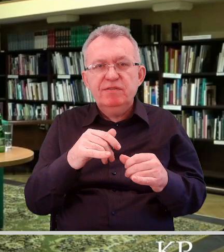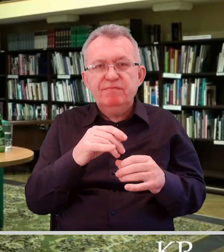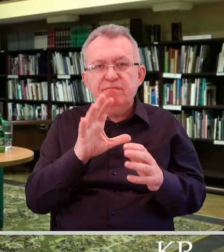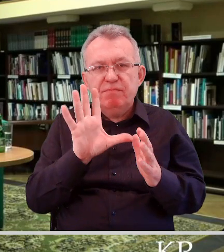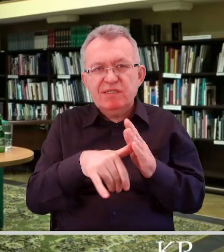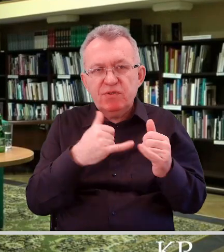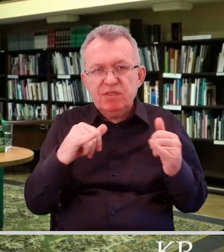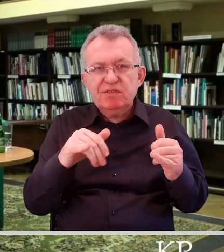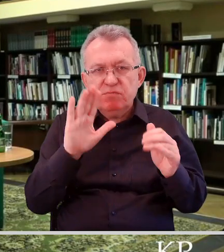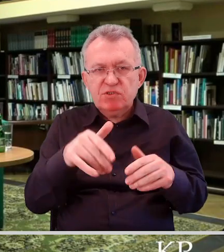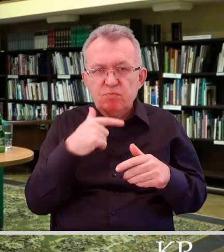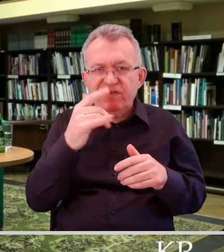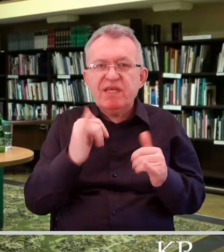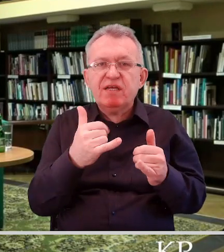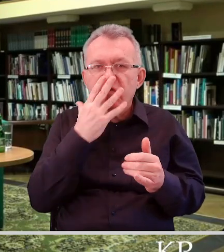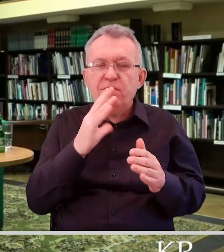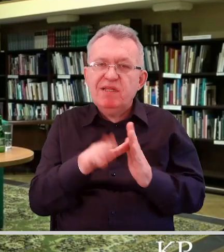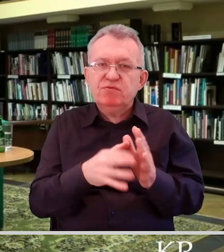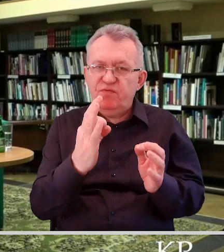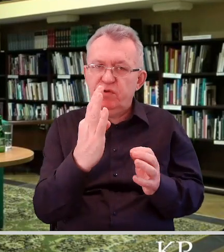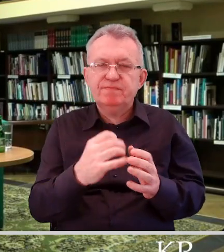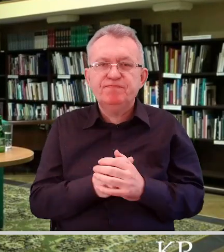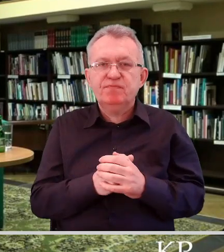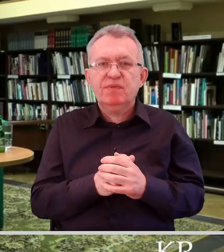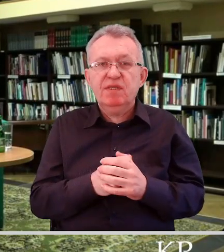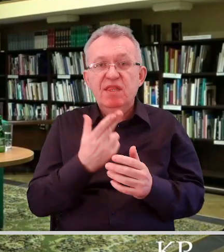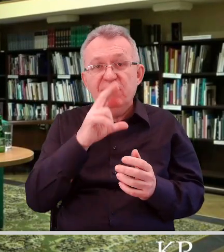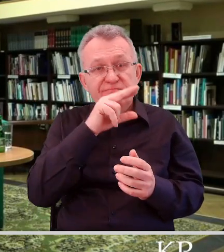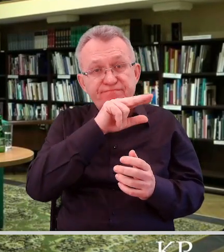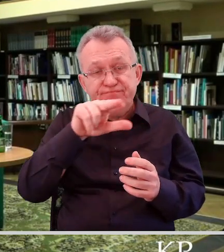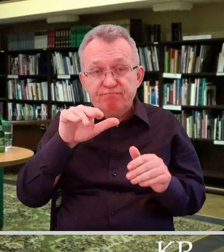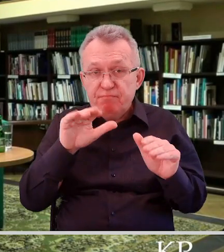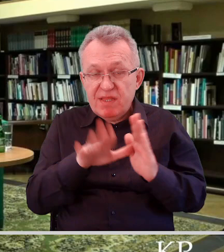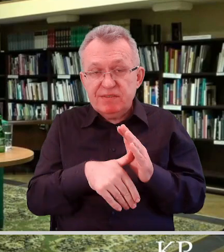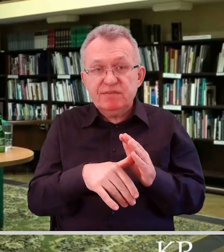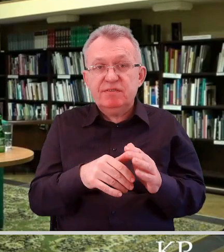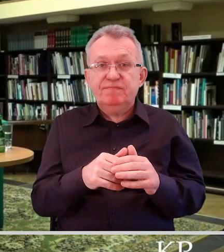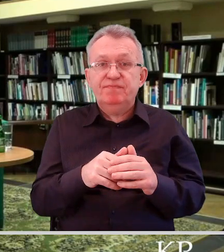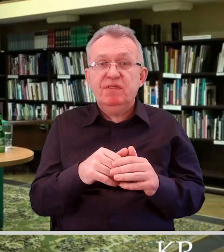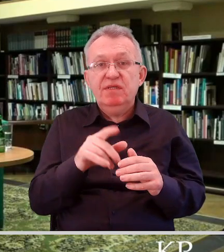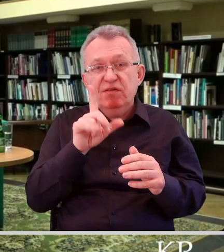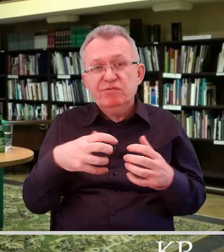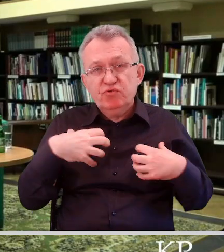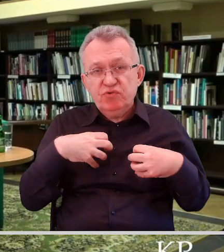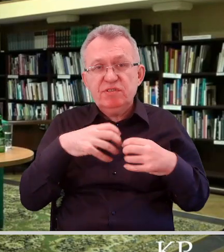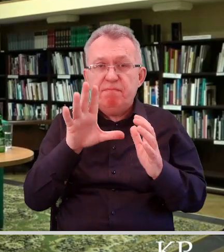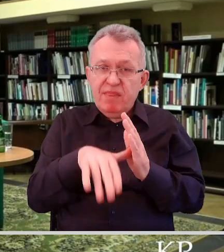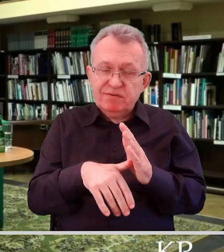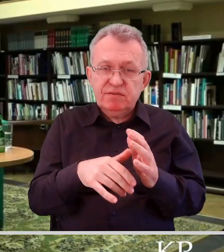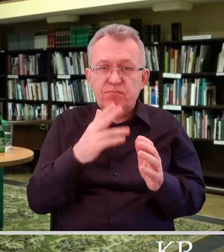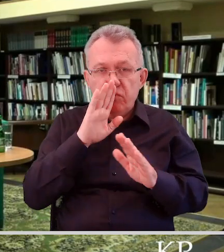Czy mogłabyś powiedzieć jak? Nawet nie wiem, czy zwiedzanie, tylko takie obcowanie z